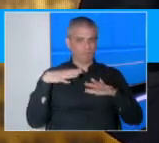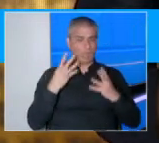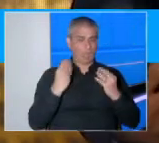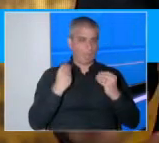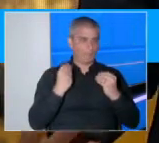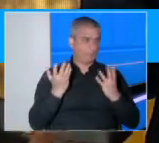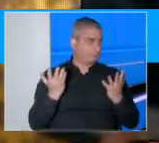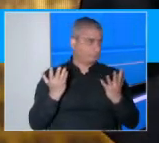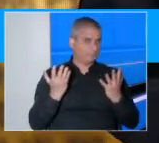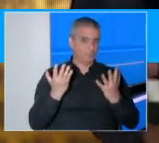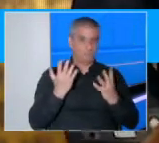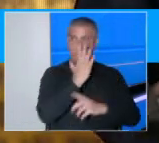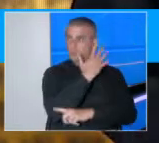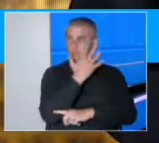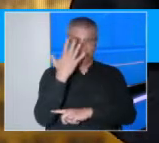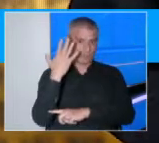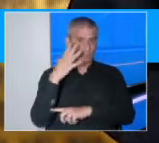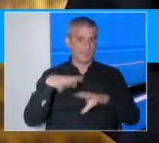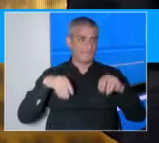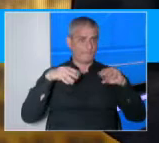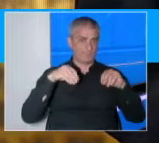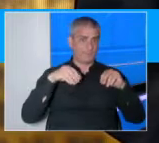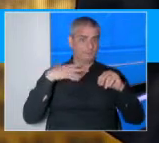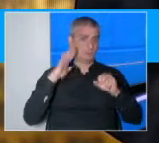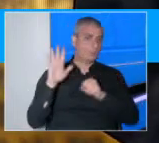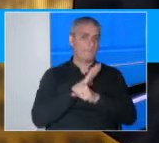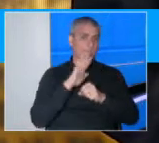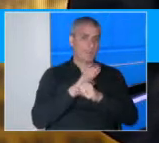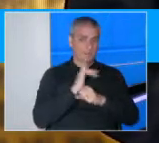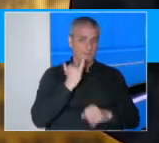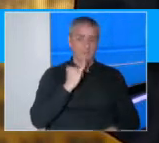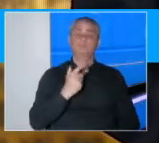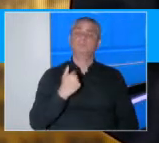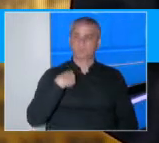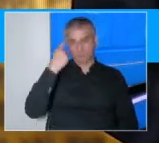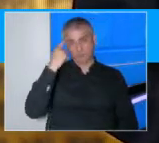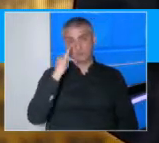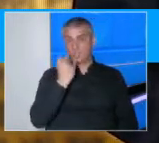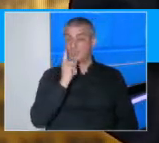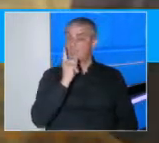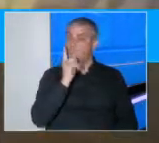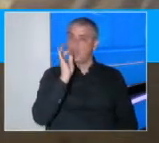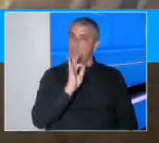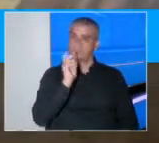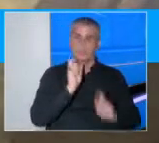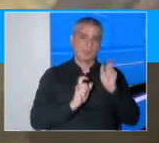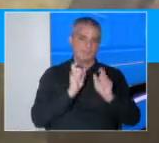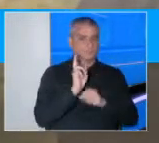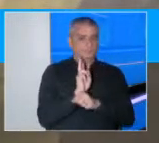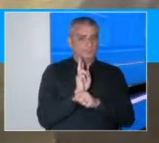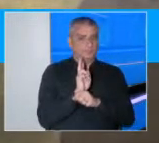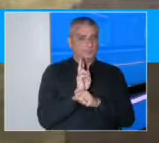כבדים, חורשות ויערות ופארקים, שיהיו עמוסים, נכון? אני מניח שכן, אבל עדיין אנשים, אתה יודע,